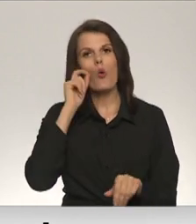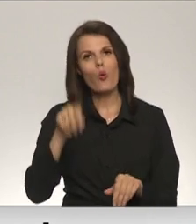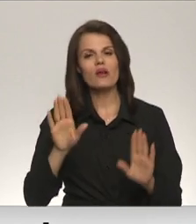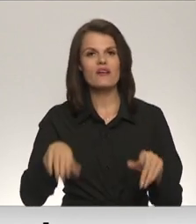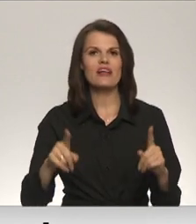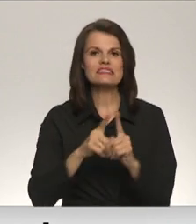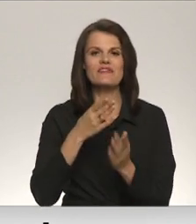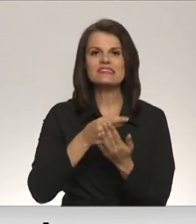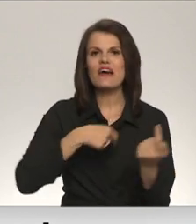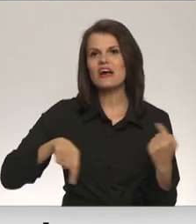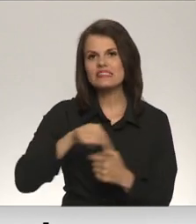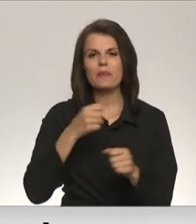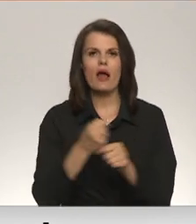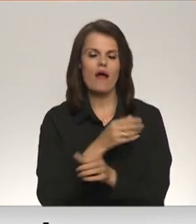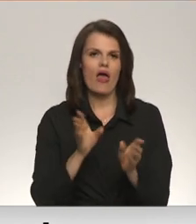gan ar vietējiem iedzīvotājiem.